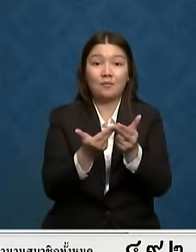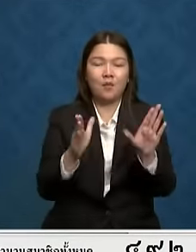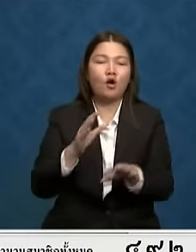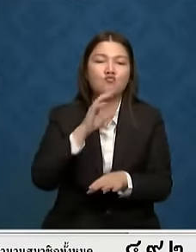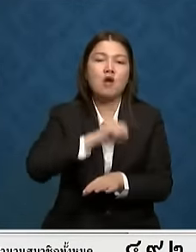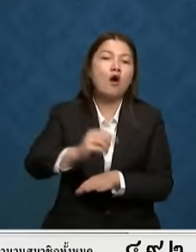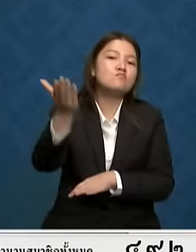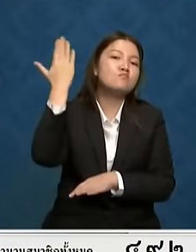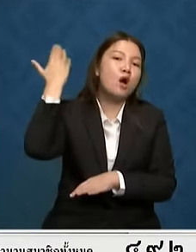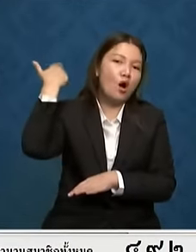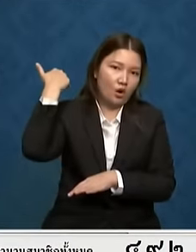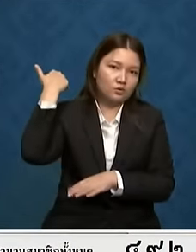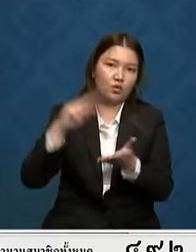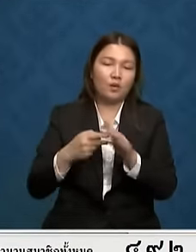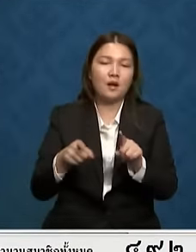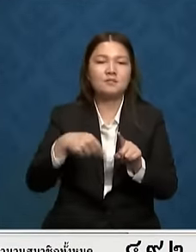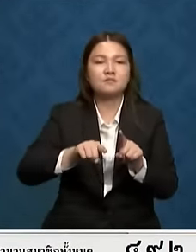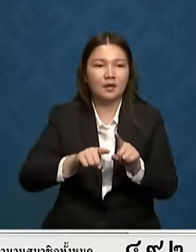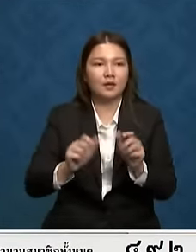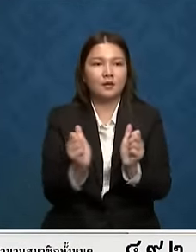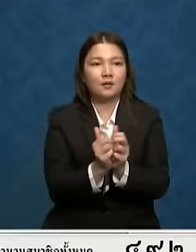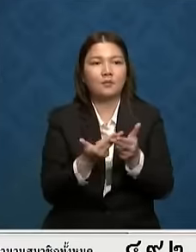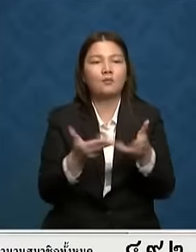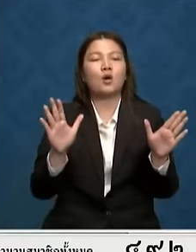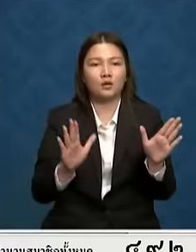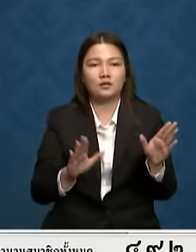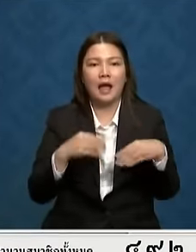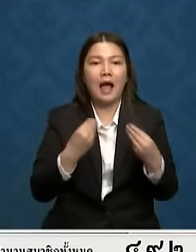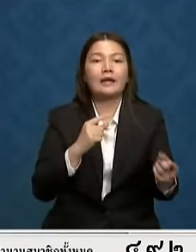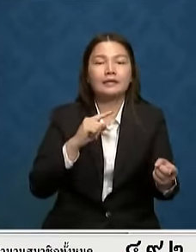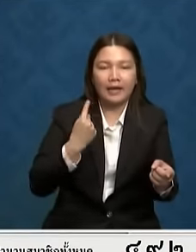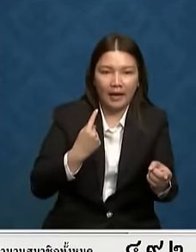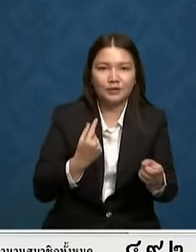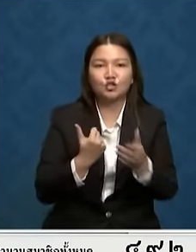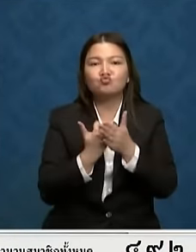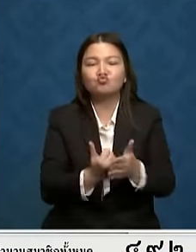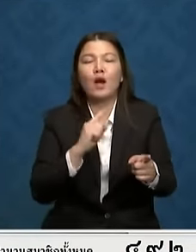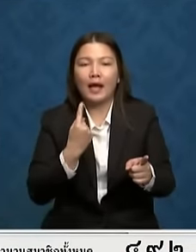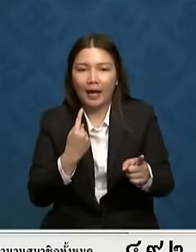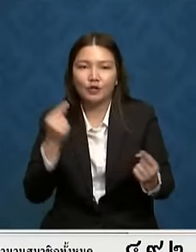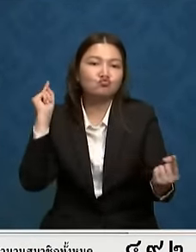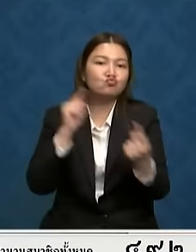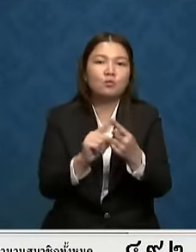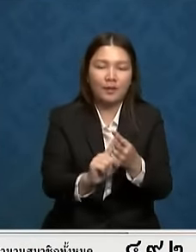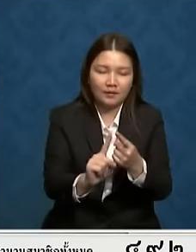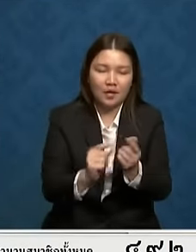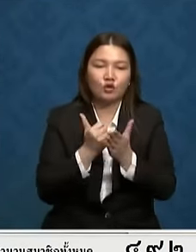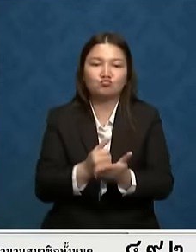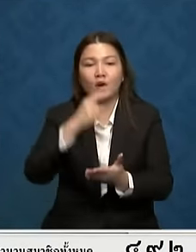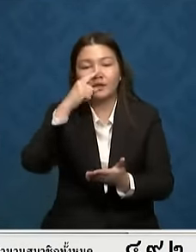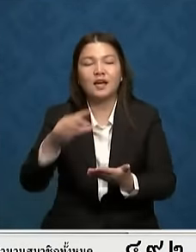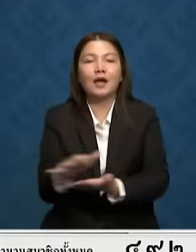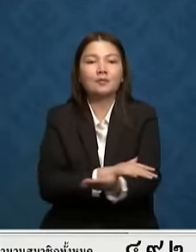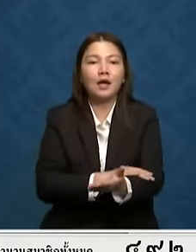เจนว่ายกเว้นนิรโทษกรรมให้ใครเพื่ออะไรและส่งผลความปองดองให้กับประเทศชาติ